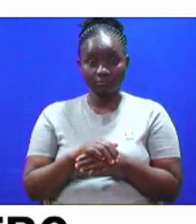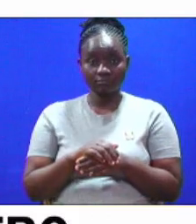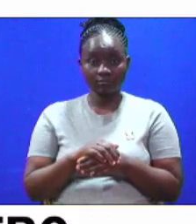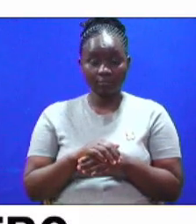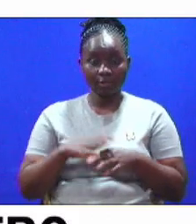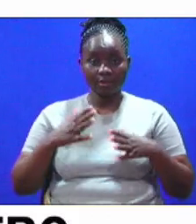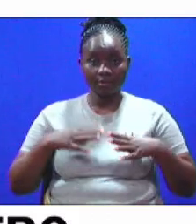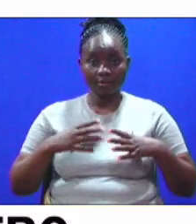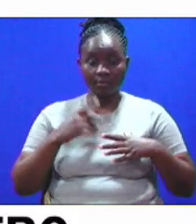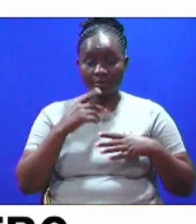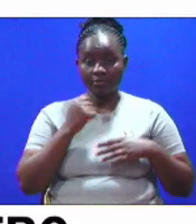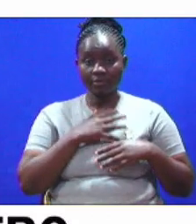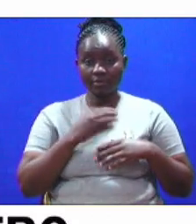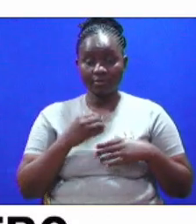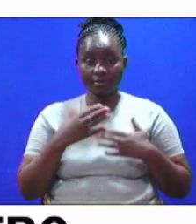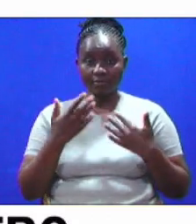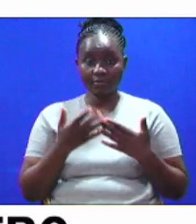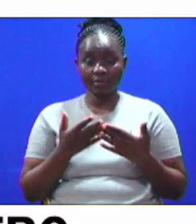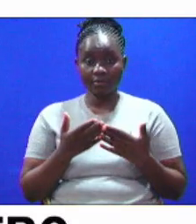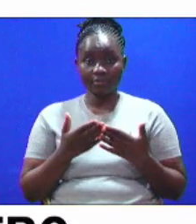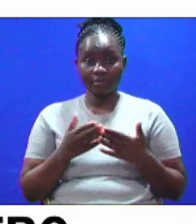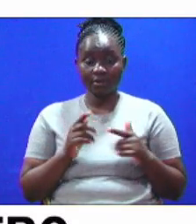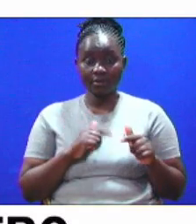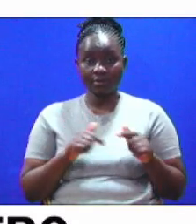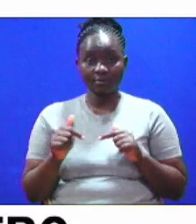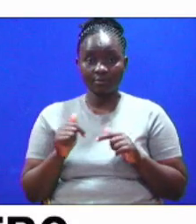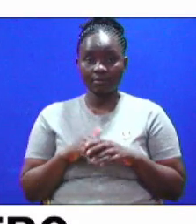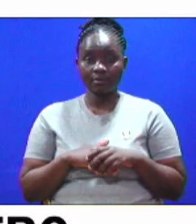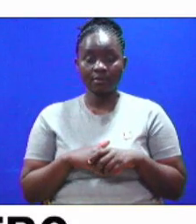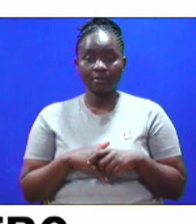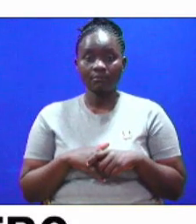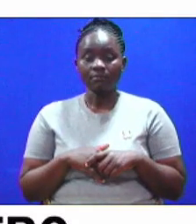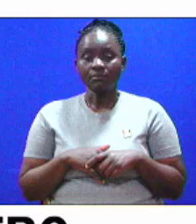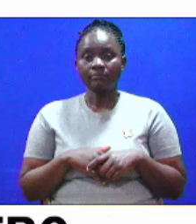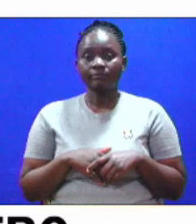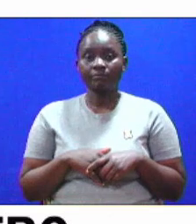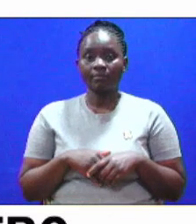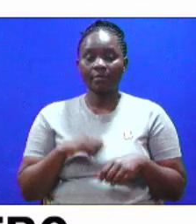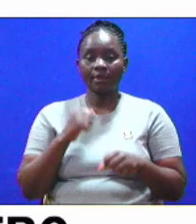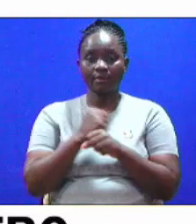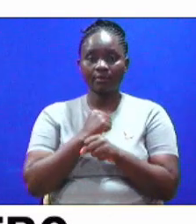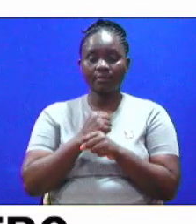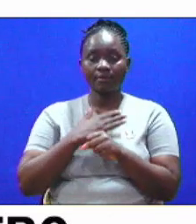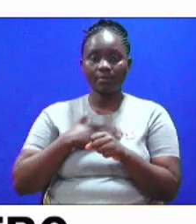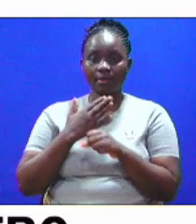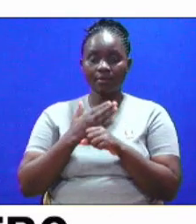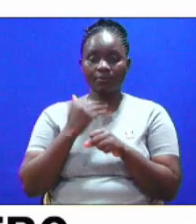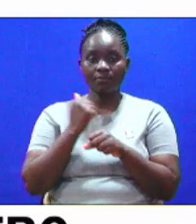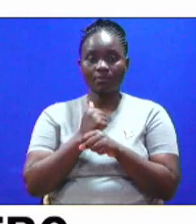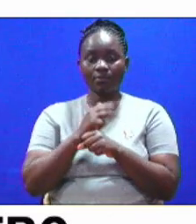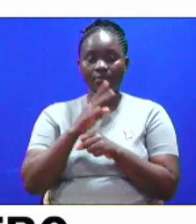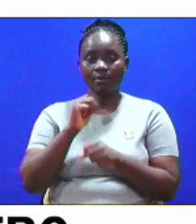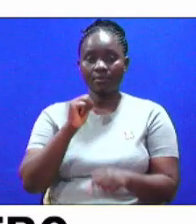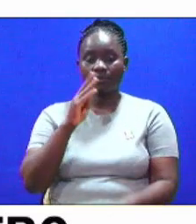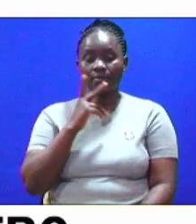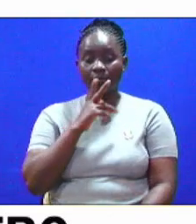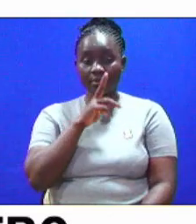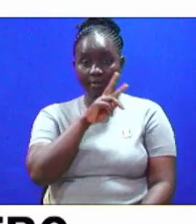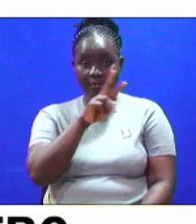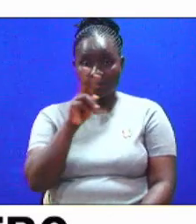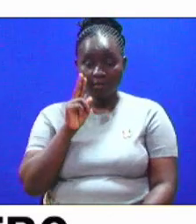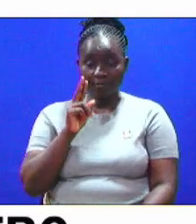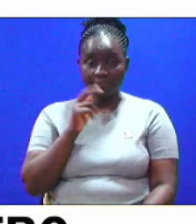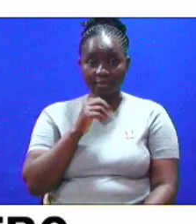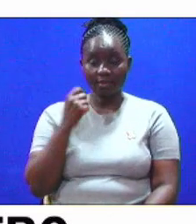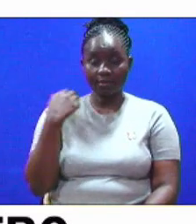ba ita mangani ya bona ari abata to ba kola so we ga sienda ya kabere yo mu MCA no ko ba sai ga sienda